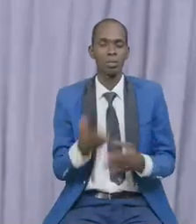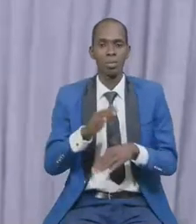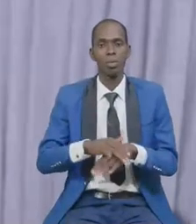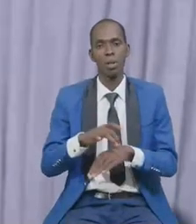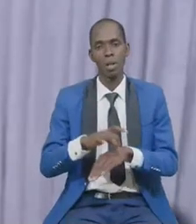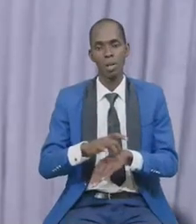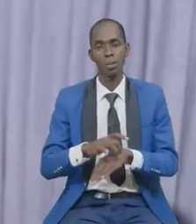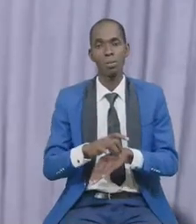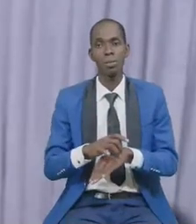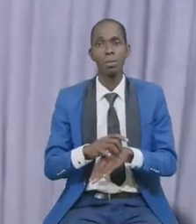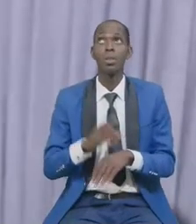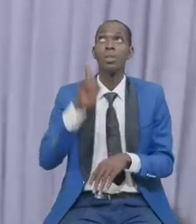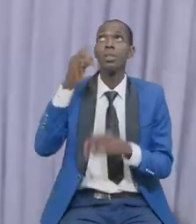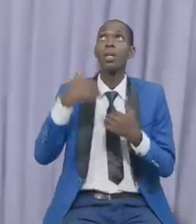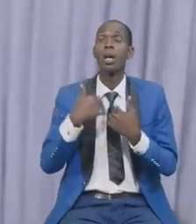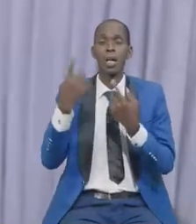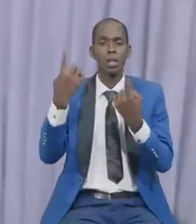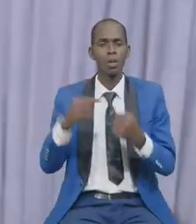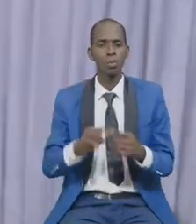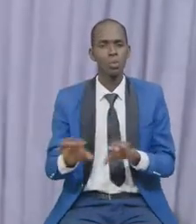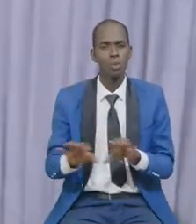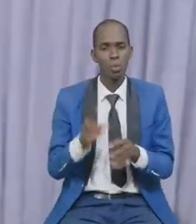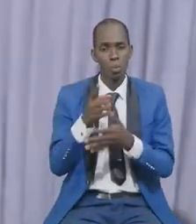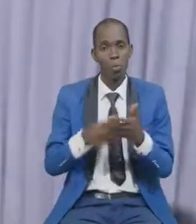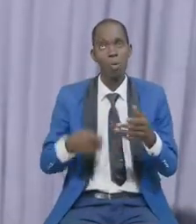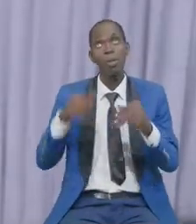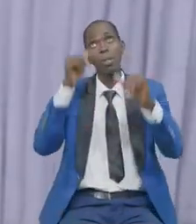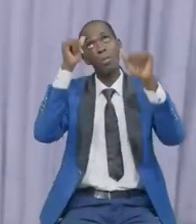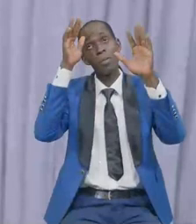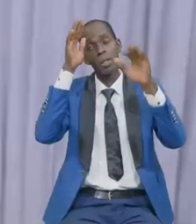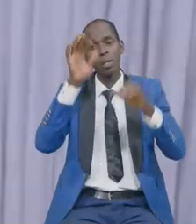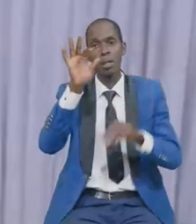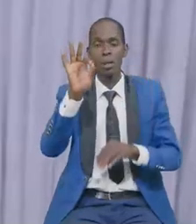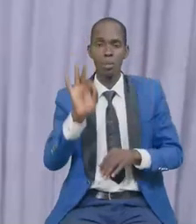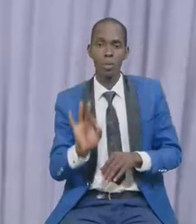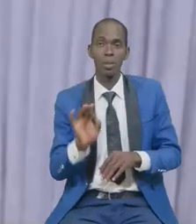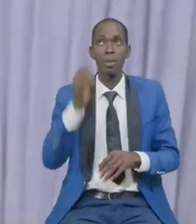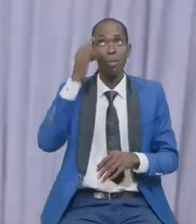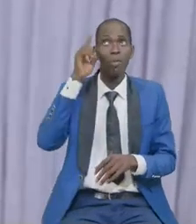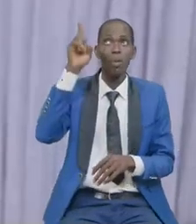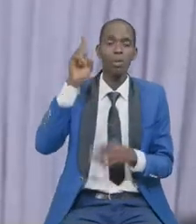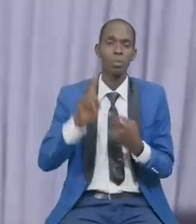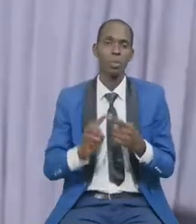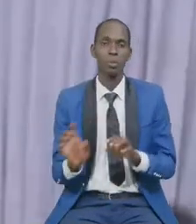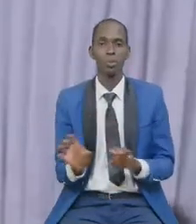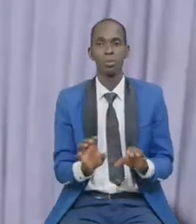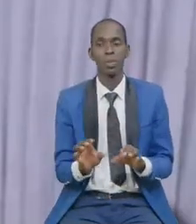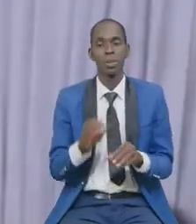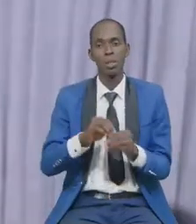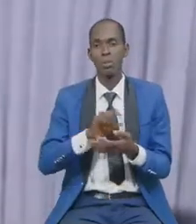Il était venu faire ce que le Père avait établi pour qu'il fasse. Dans le verset